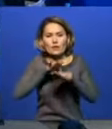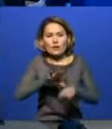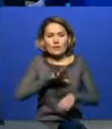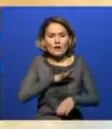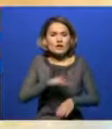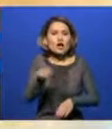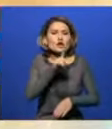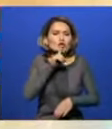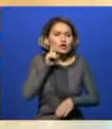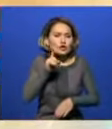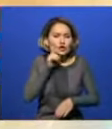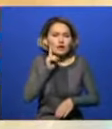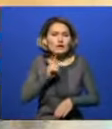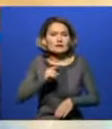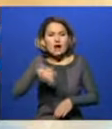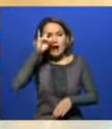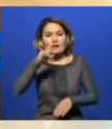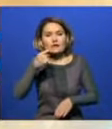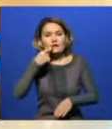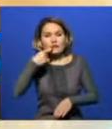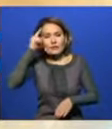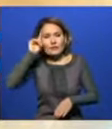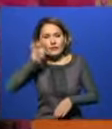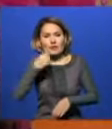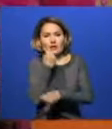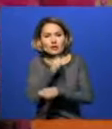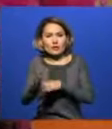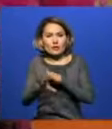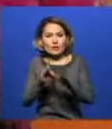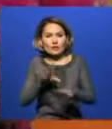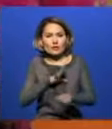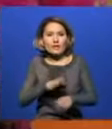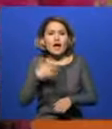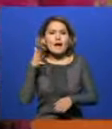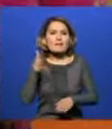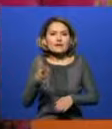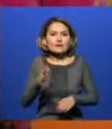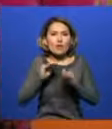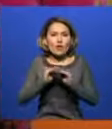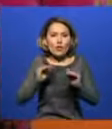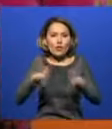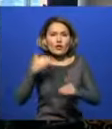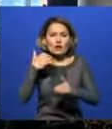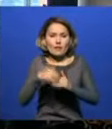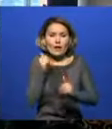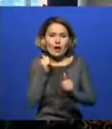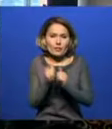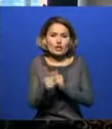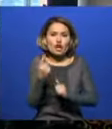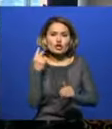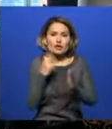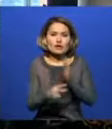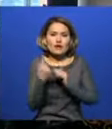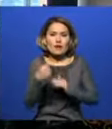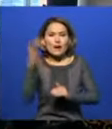мен таланттылар іріктеліп, Астанада финалдық кезеңге жолдама алды. Бүгін 5000 оқушының арасында суырылып шыққан